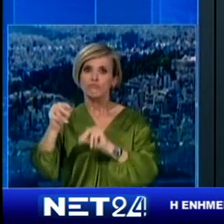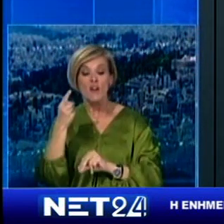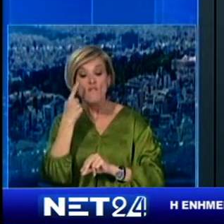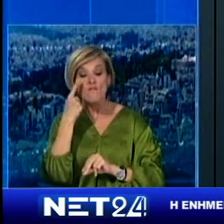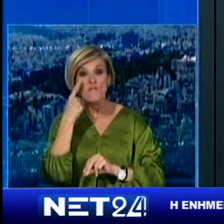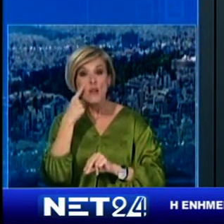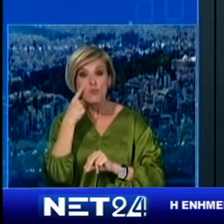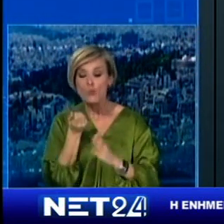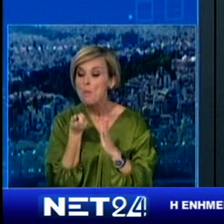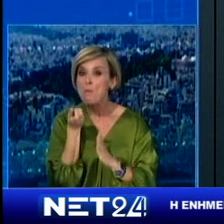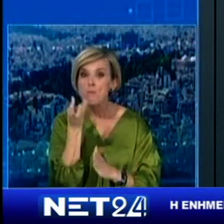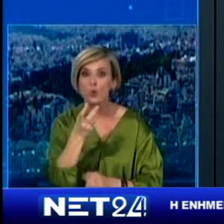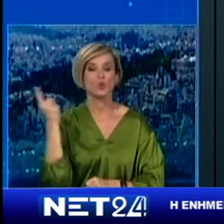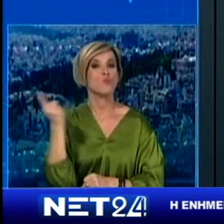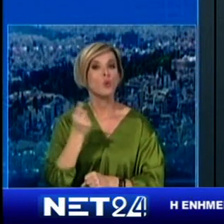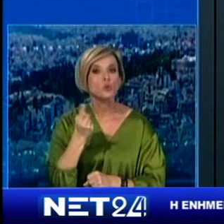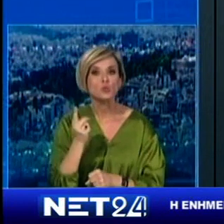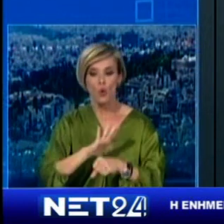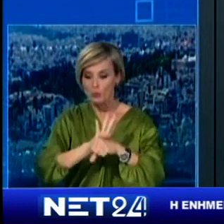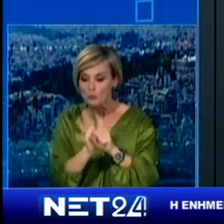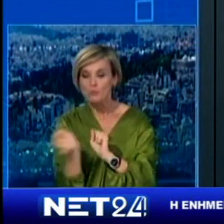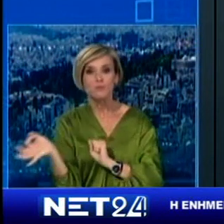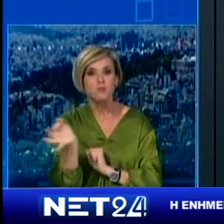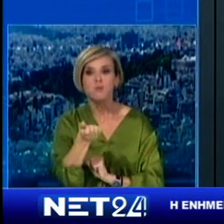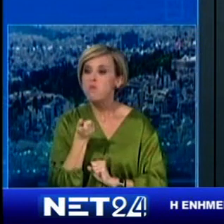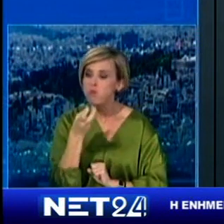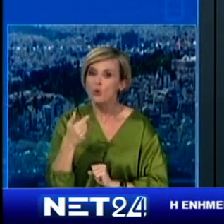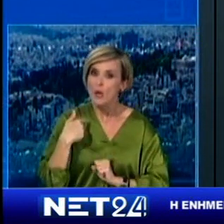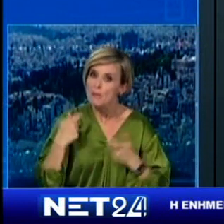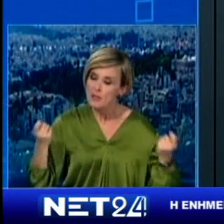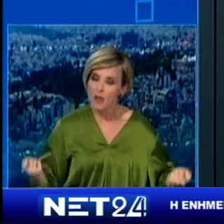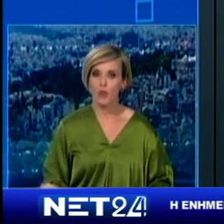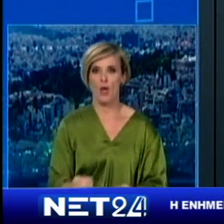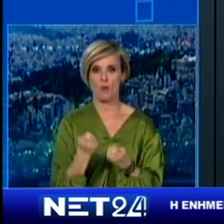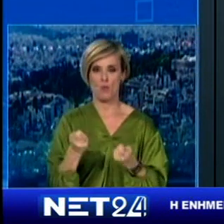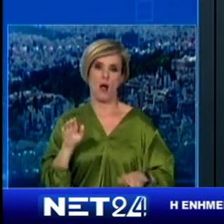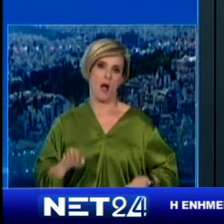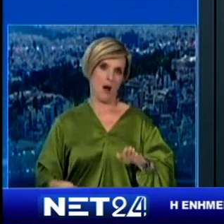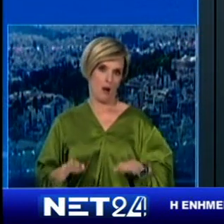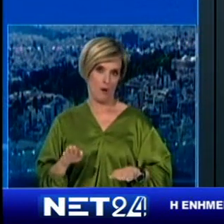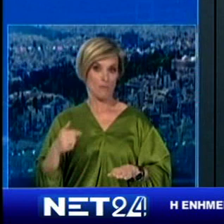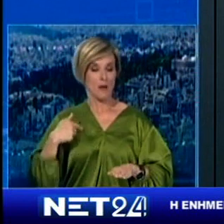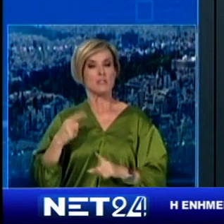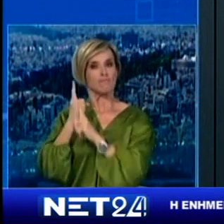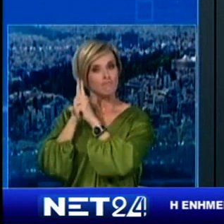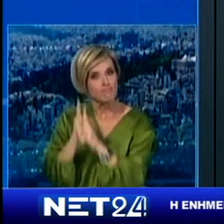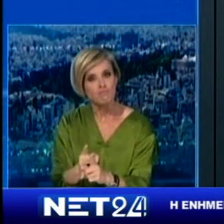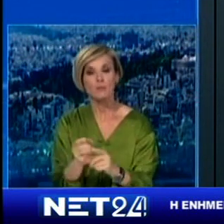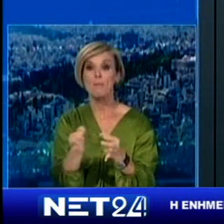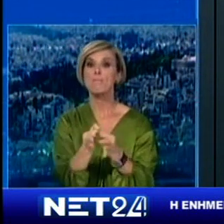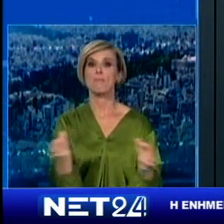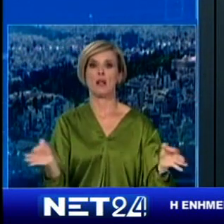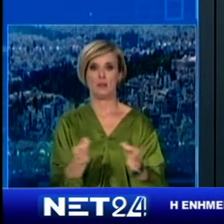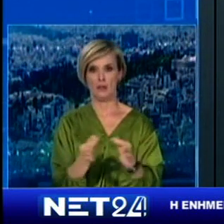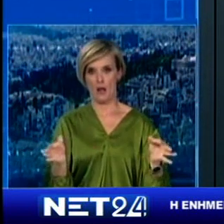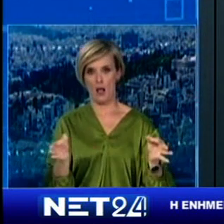τις ιδιαιτερότητες κάθε περιοχής αλλά και κάθε φάσης της εξέλιξης του ιού. Γι' αυτό και προχωρήσαμε σε εξειδικευμένα μέτρα για τη Θεσσαλονίκη